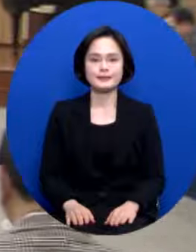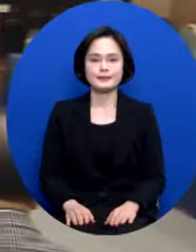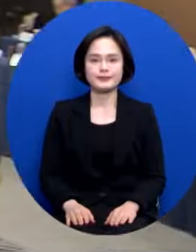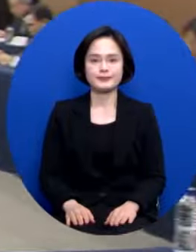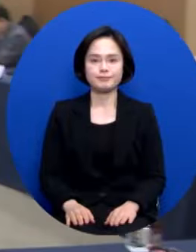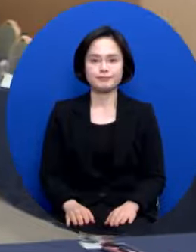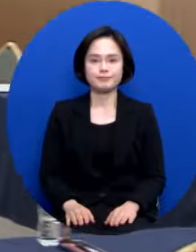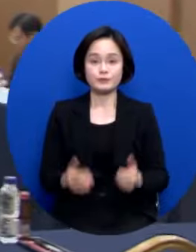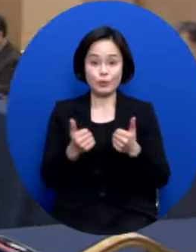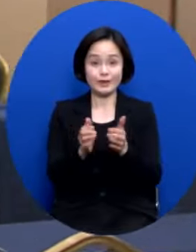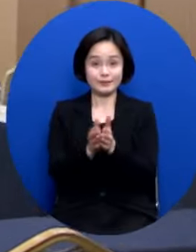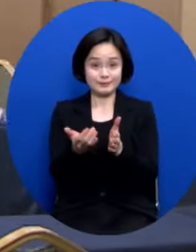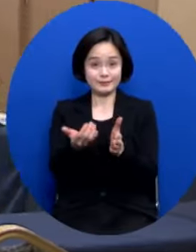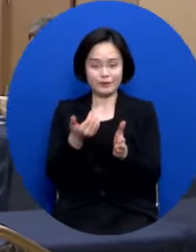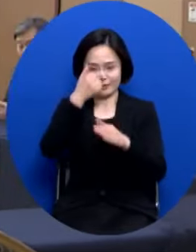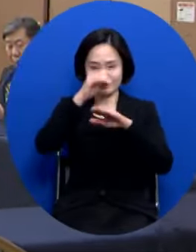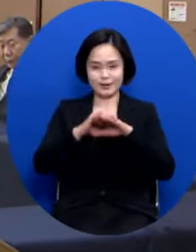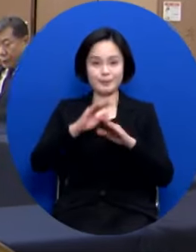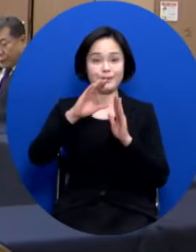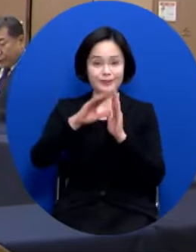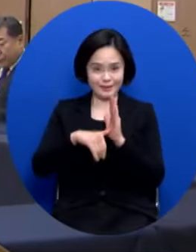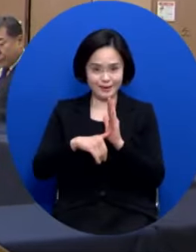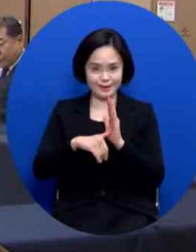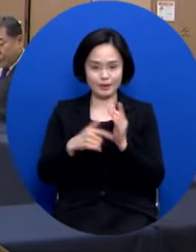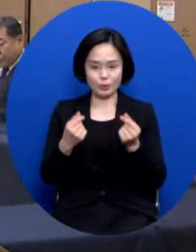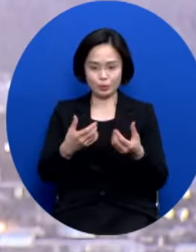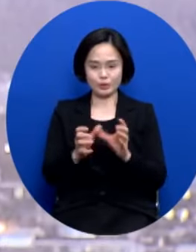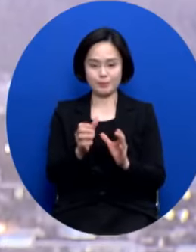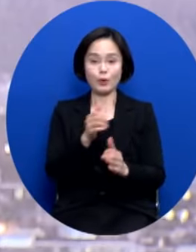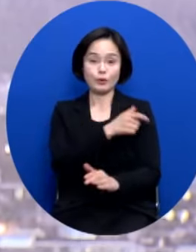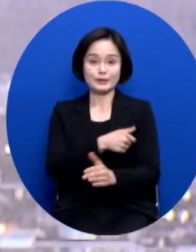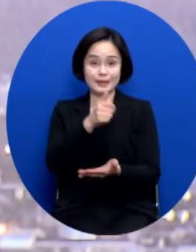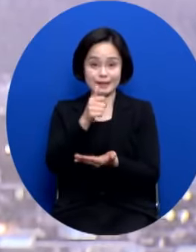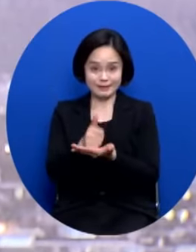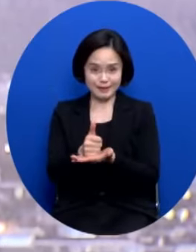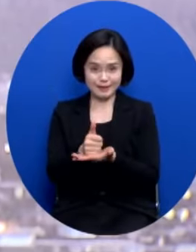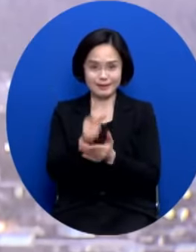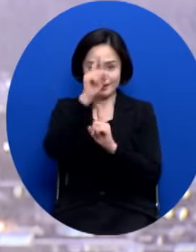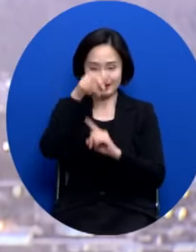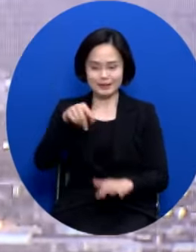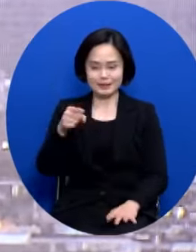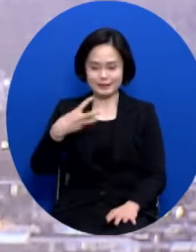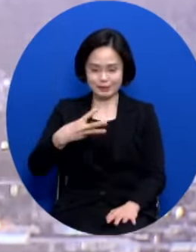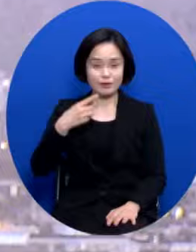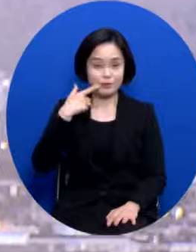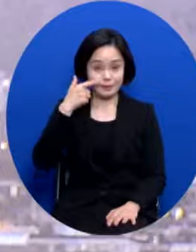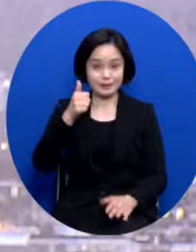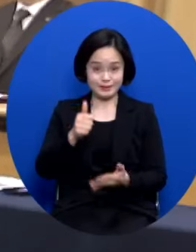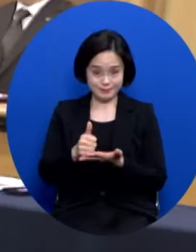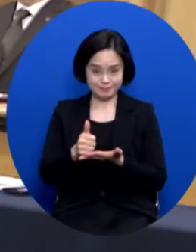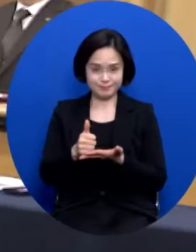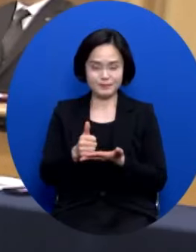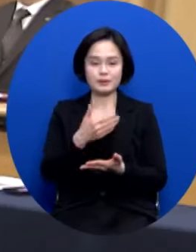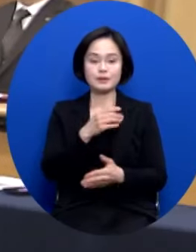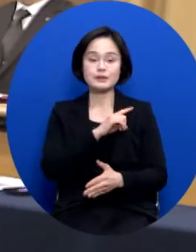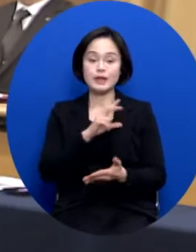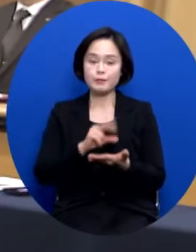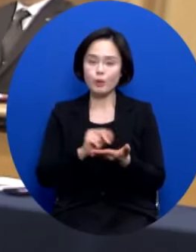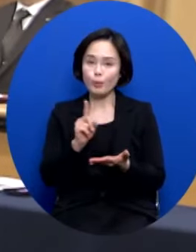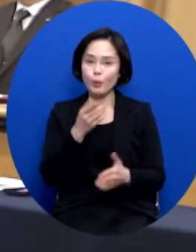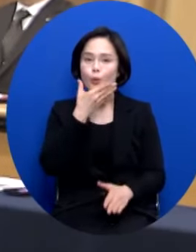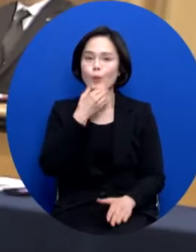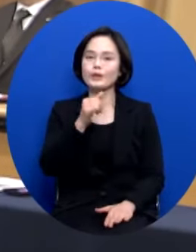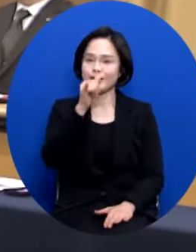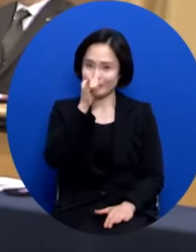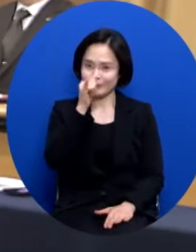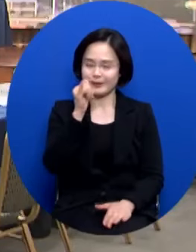이사회에 앞서 열린 예배에서는 CTS 공동대표이사인 기독교대한감리회 이철 감독회장이 복이 있도다를 제목으로